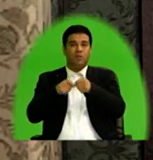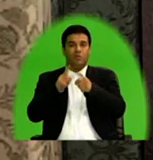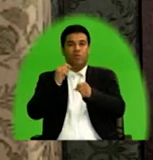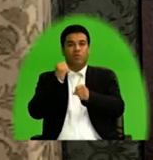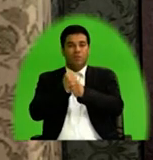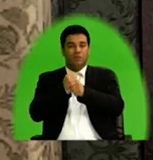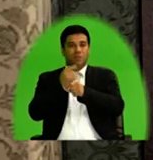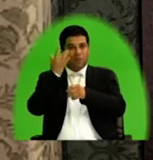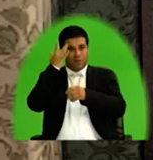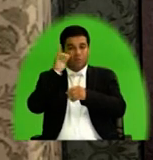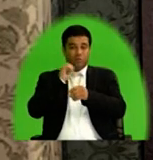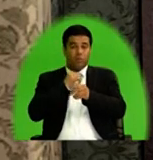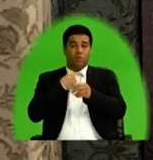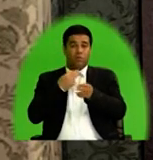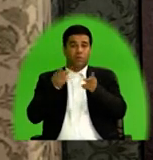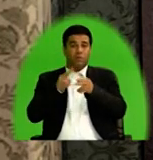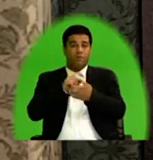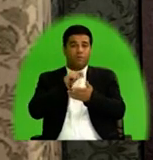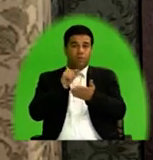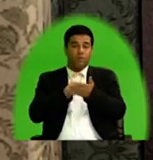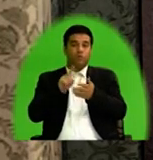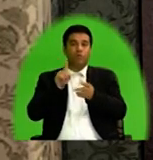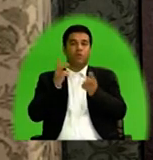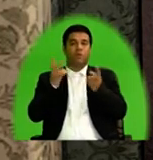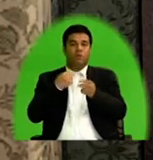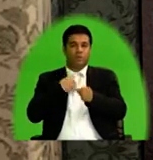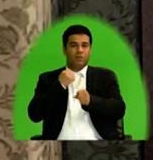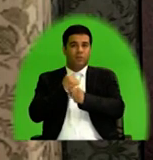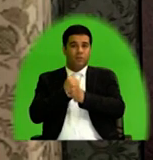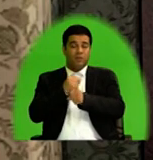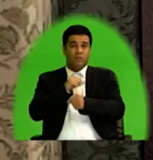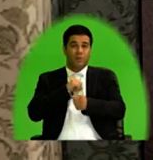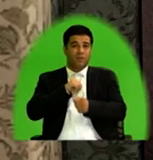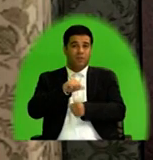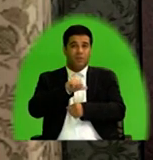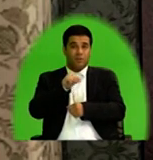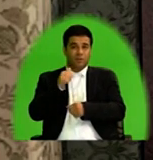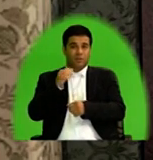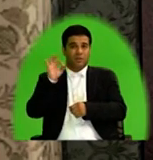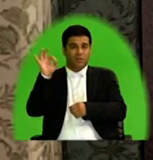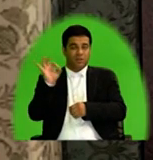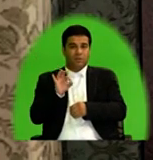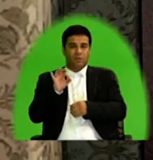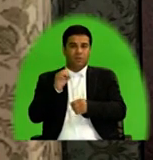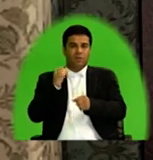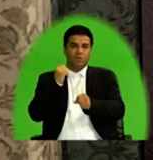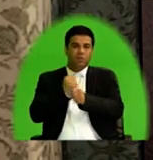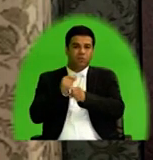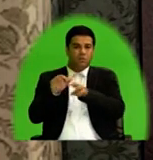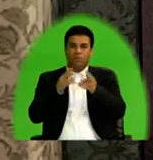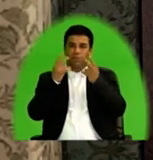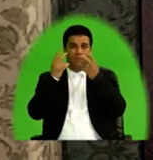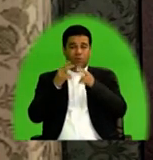поступок, и у нас встает вопрос, что нам нужно делать? С самого начала сразу делать ничего не